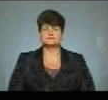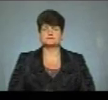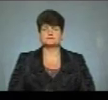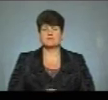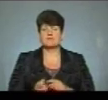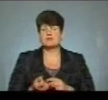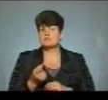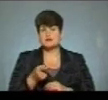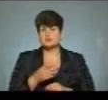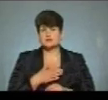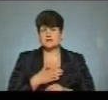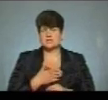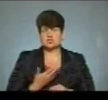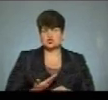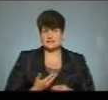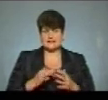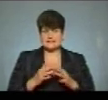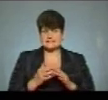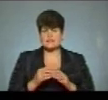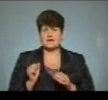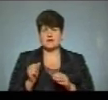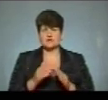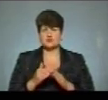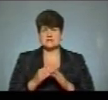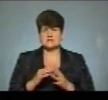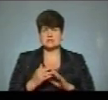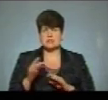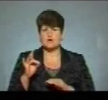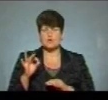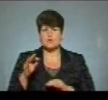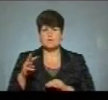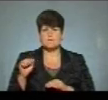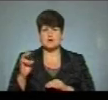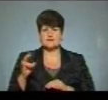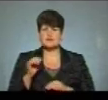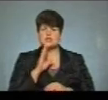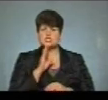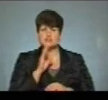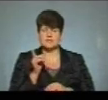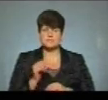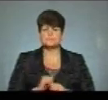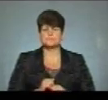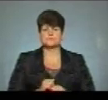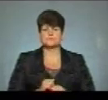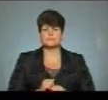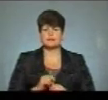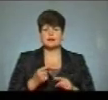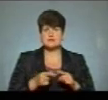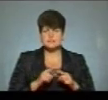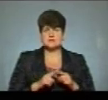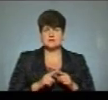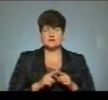Виявляється, що не наші жителі села, а сусіднього села з Романівки, оця жінка. І цей другий,